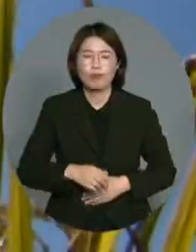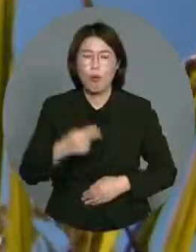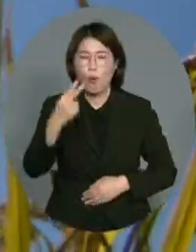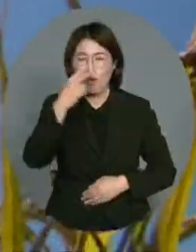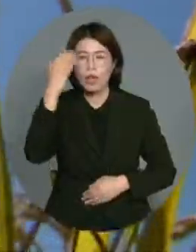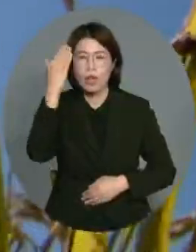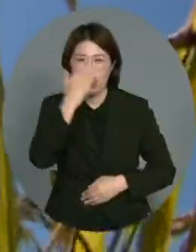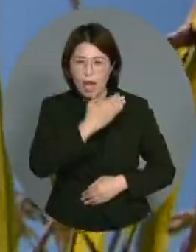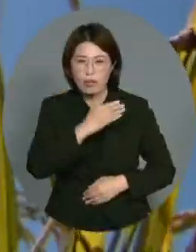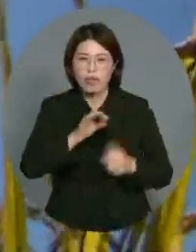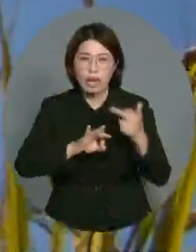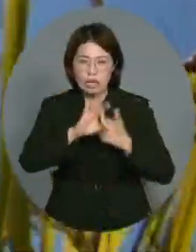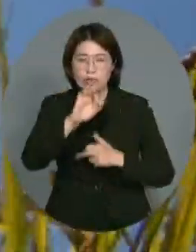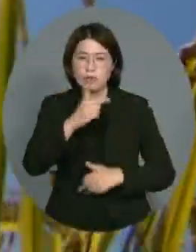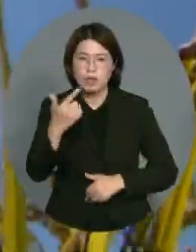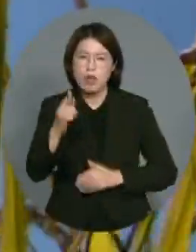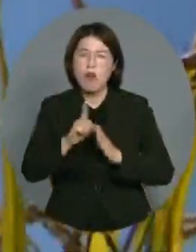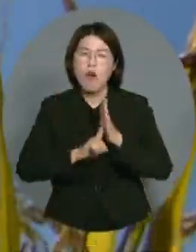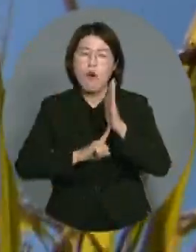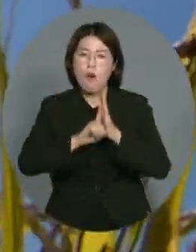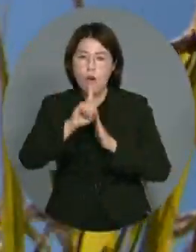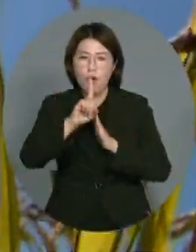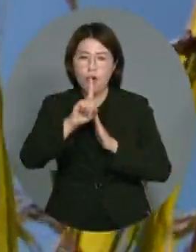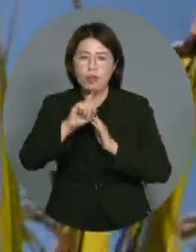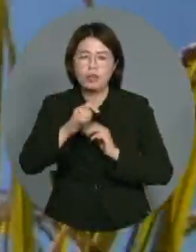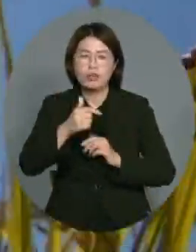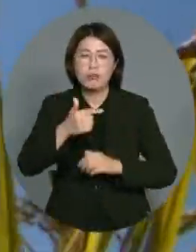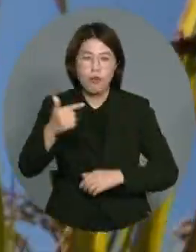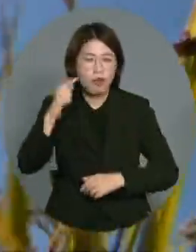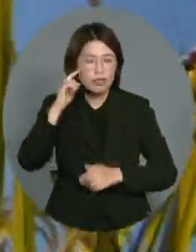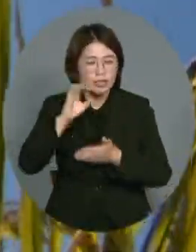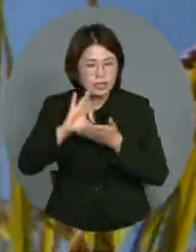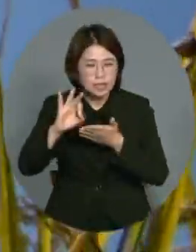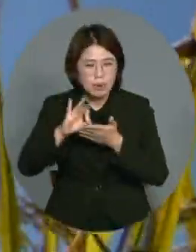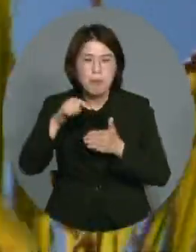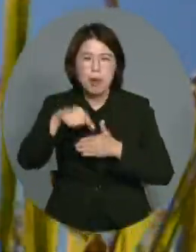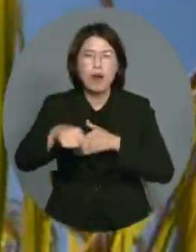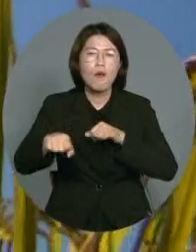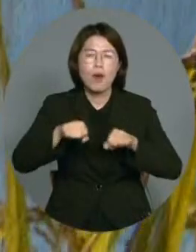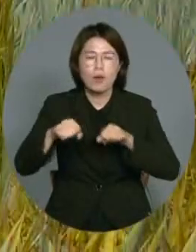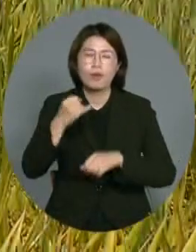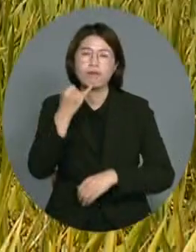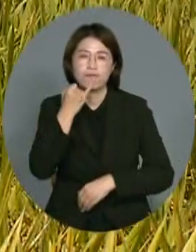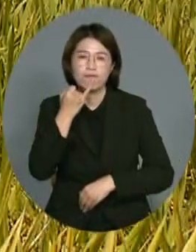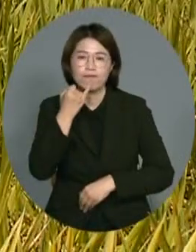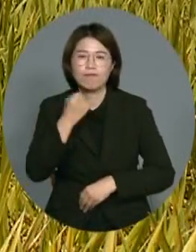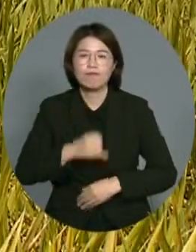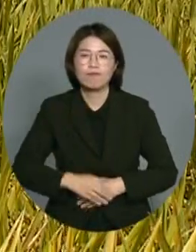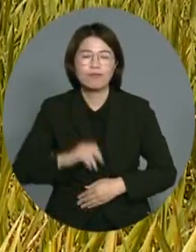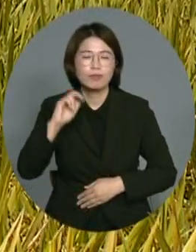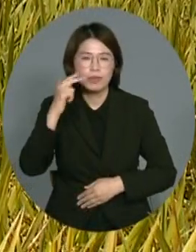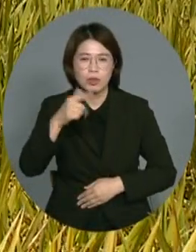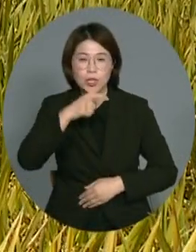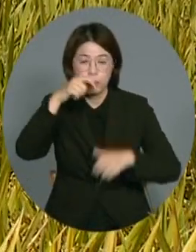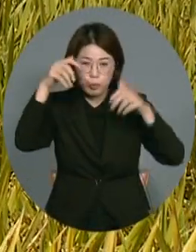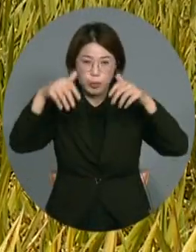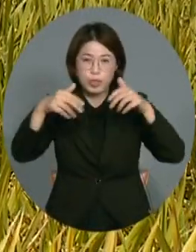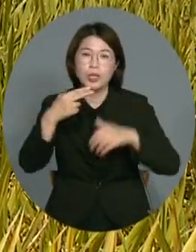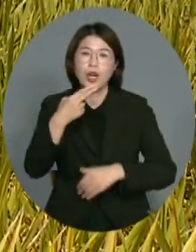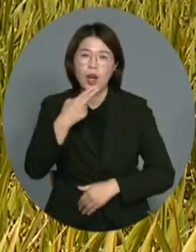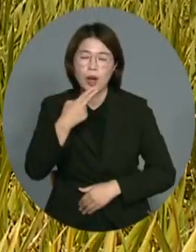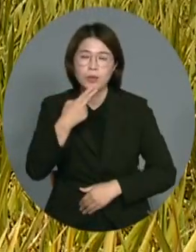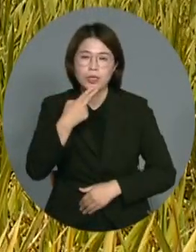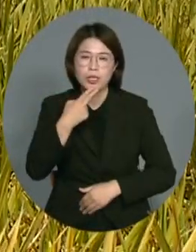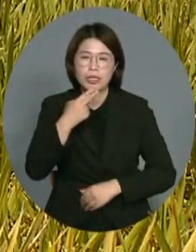쾌청하고 아침 저녁 기온차만 신경 쓰신다면 바깥 활동하기 무난하겠습니다. 다음 주 비 소식 없이